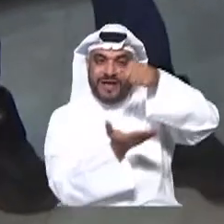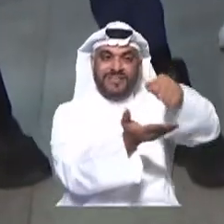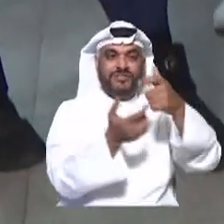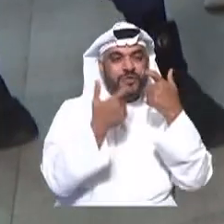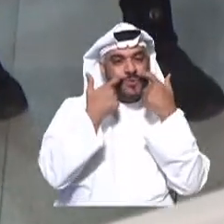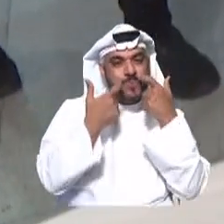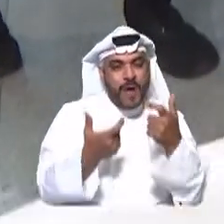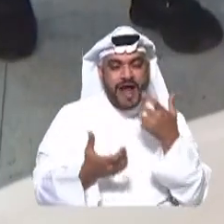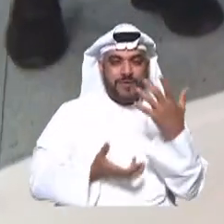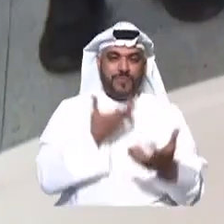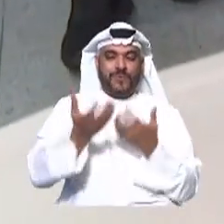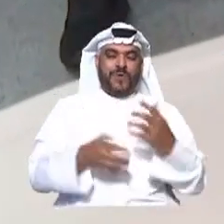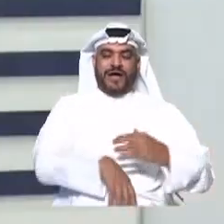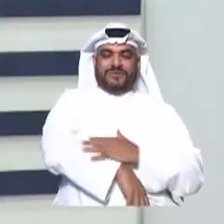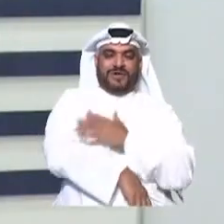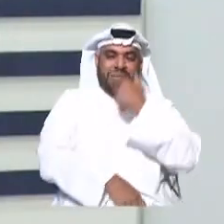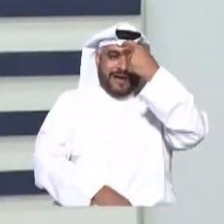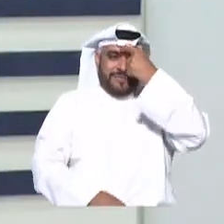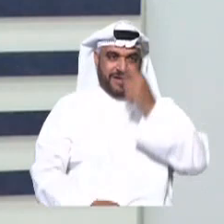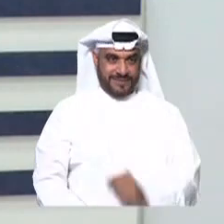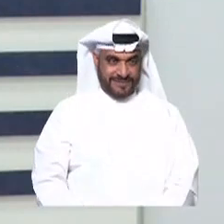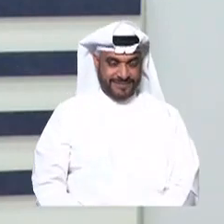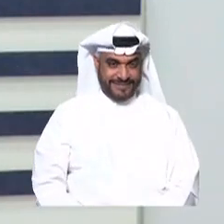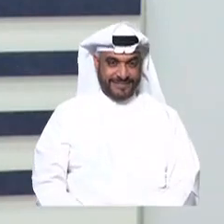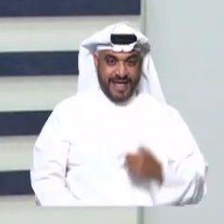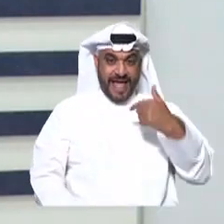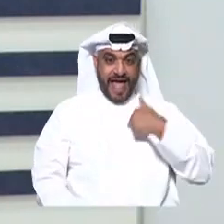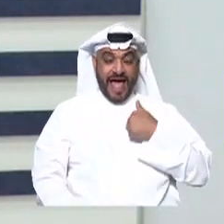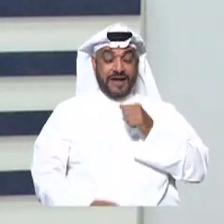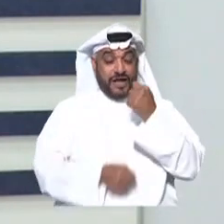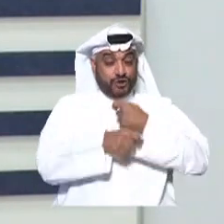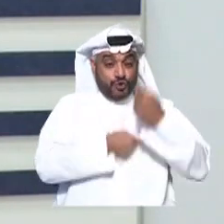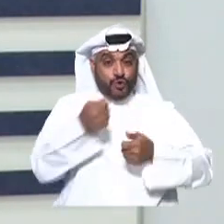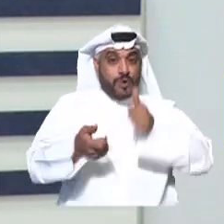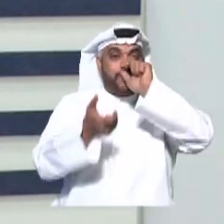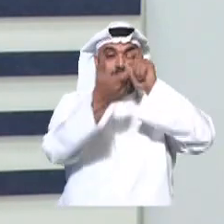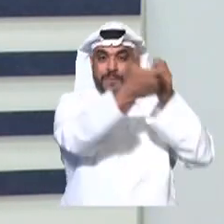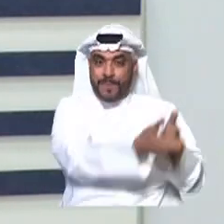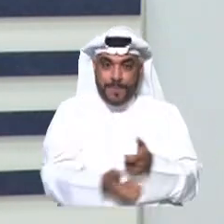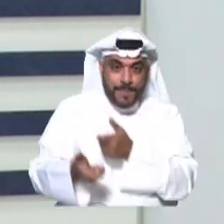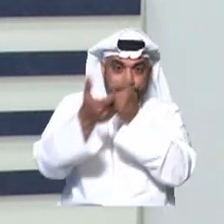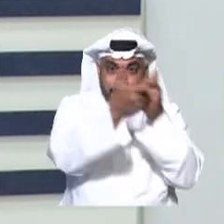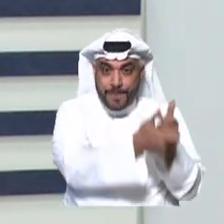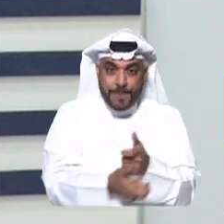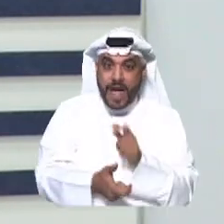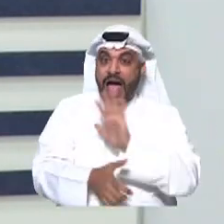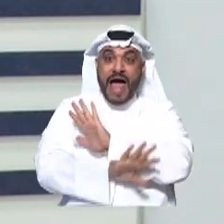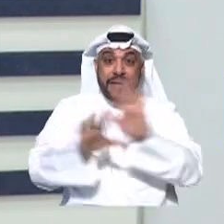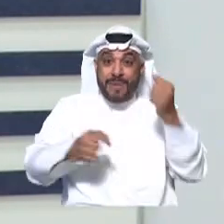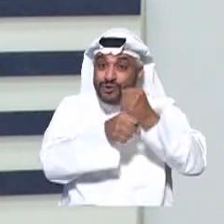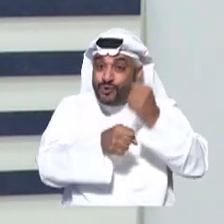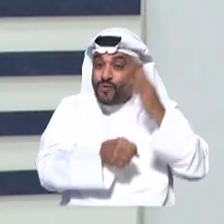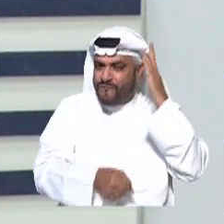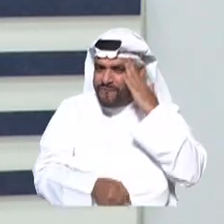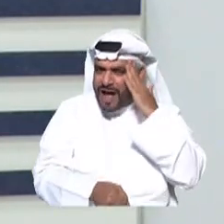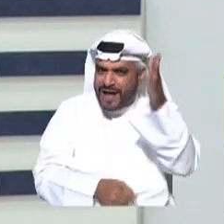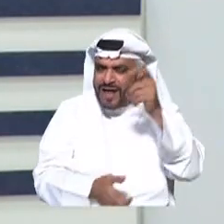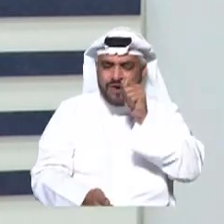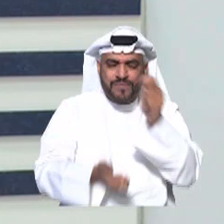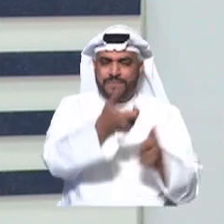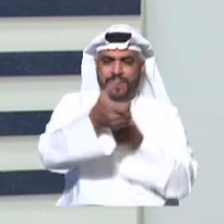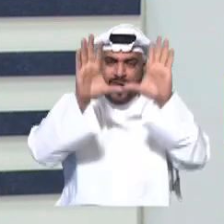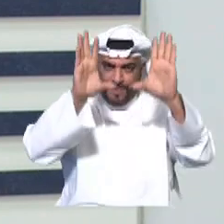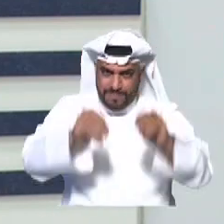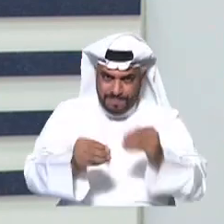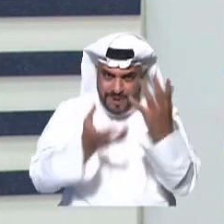الحريق للمصابين. وطبعا دور رجال الأطفاء لا يقتصر على فقط مكافحة الحرائق وإنقاذ الأرواح، ولكن هناك